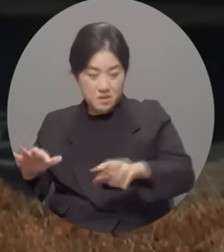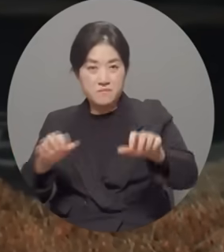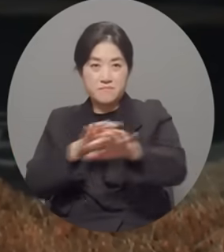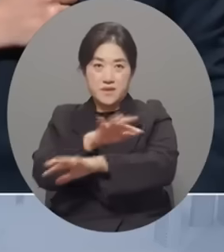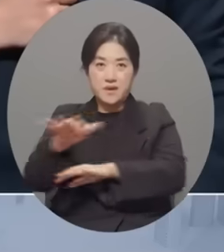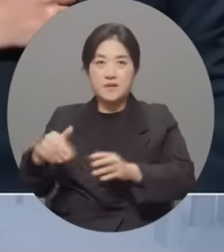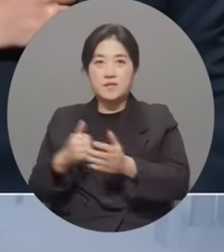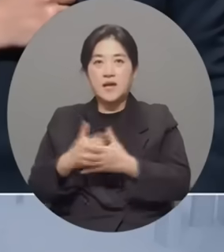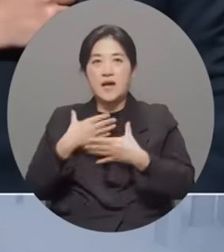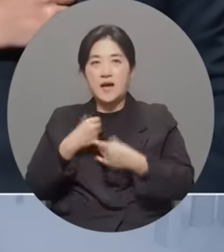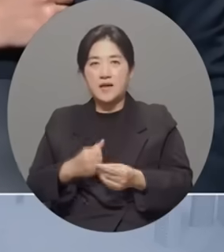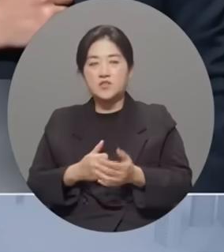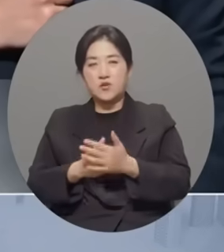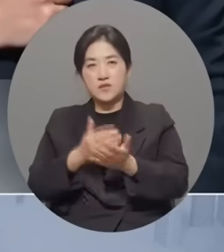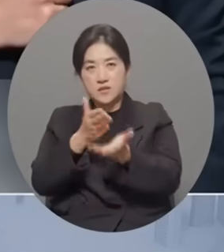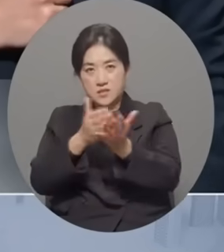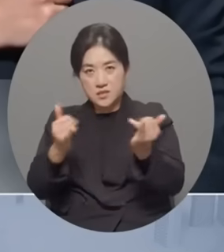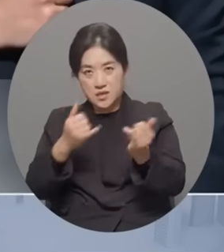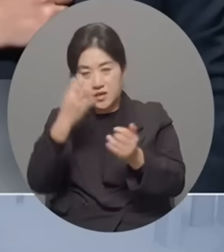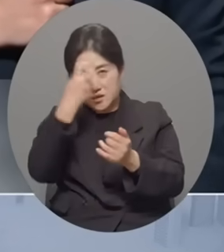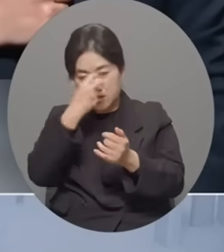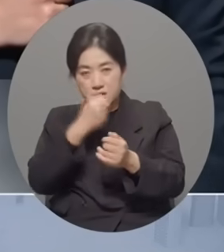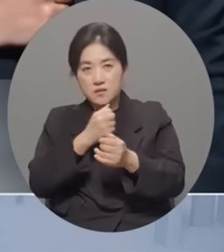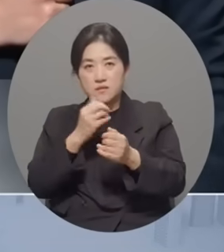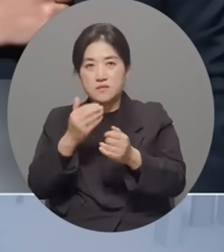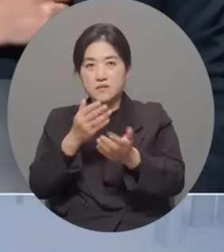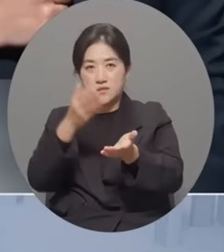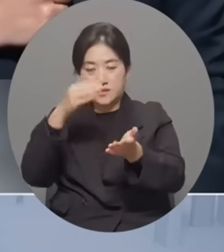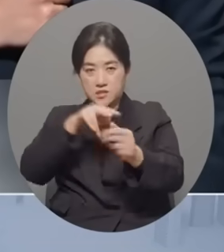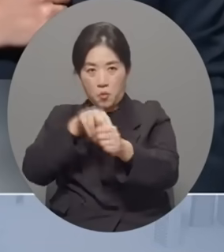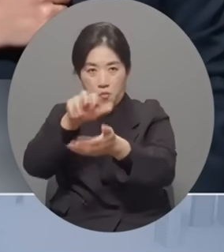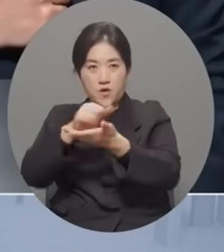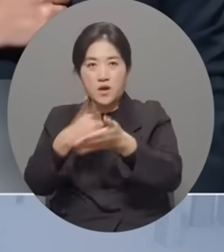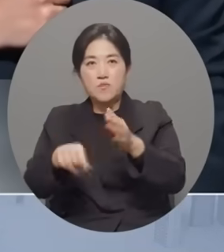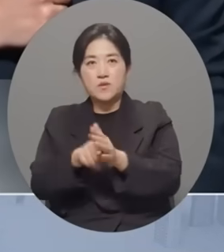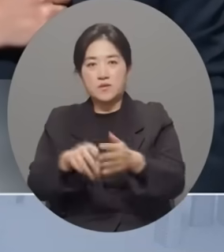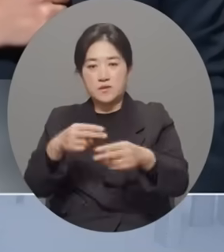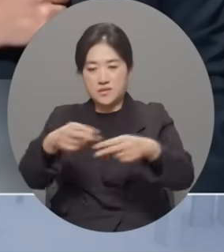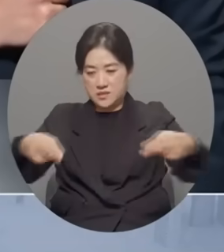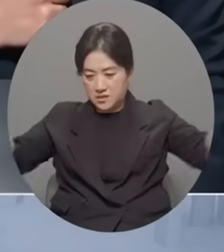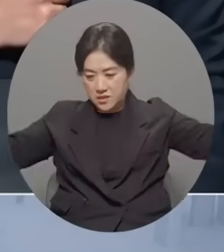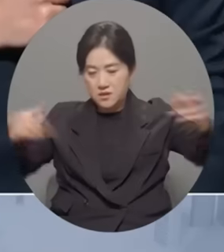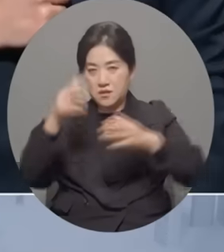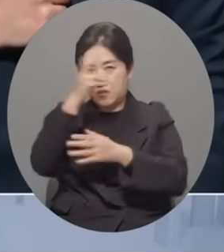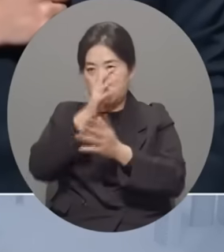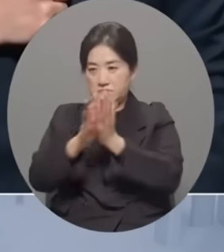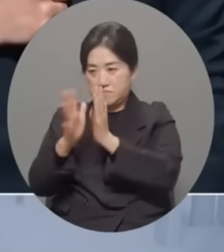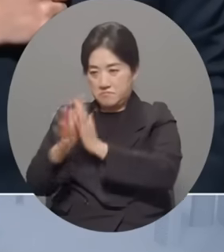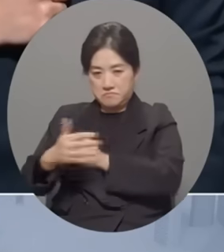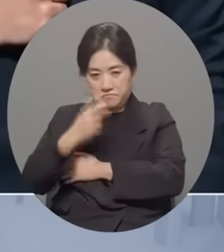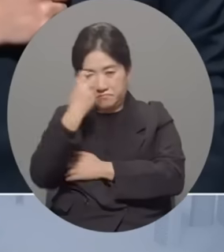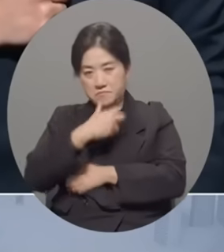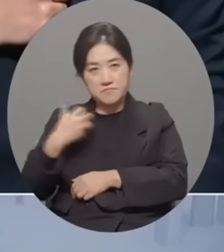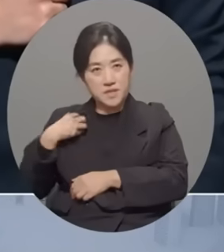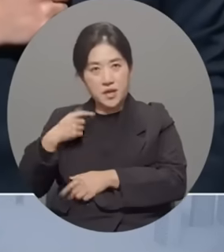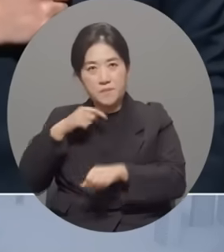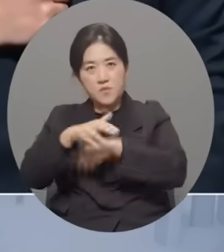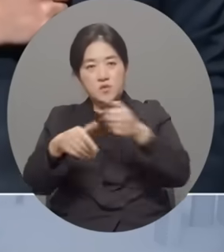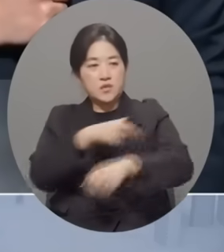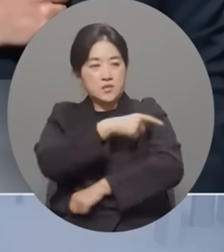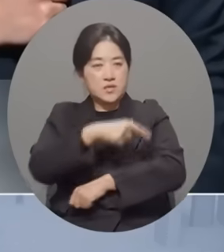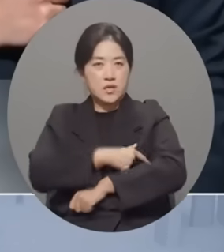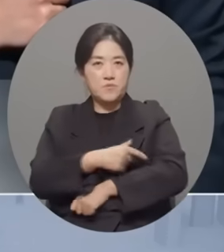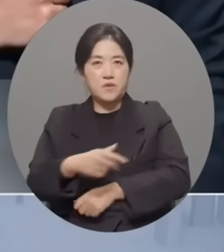했습니다. 안전한 취재를 위해서 포토라인이 설치되고 현재도 경찰 기동대가 현장을 통제하고 있는데요. 민주당